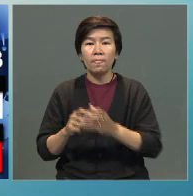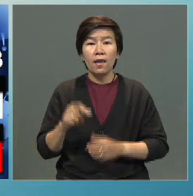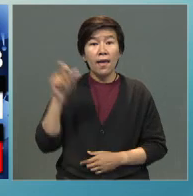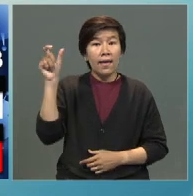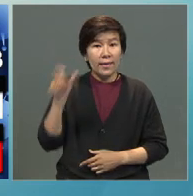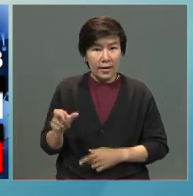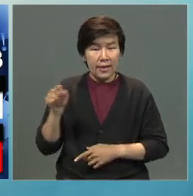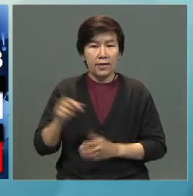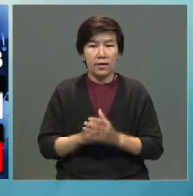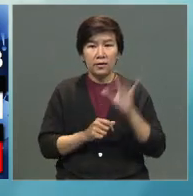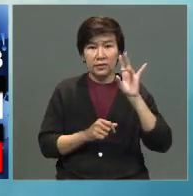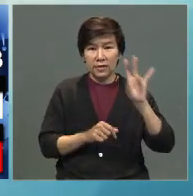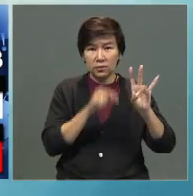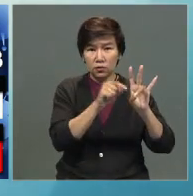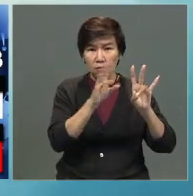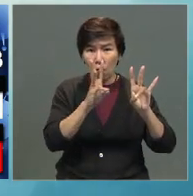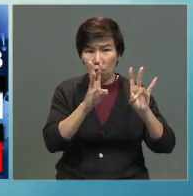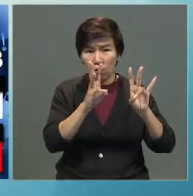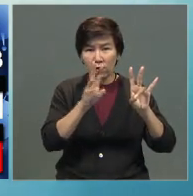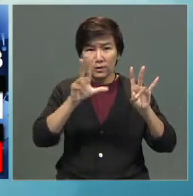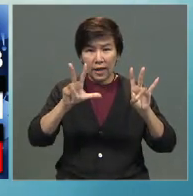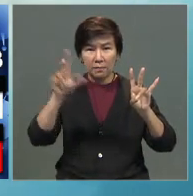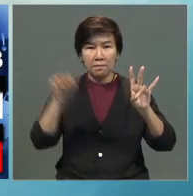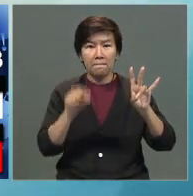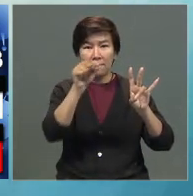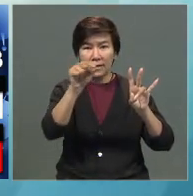คนแต่ของทางอิตาลีเจอไป 7.63เปอร์เซ็นต์เขาบอกว่าตัวเล็กตัวน้อยๆจะดีกว่าตัวเลขตัวเยอะนะครับเพราะอะไรครับเพราะว่าแสดงถึงแม้ว่าเรากวาดกลุ่มคนที่ที่ไม่ได้มีโอกาสติดเชื้อเนี่ย